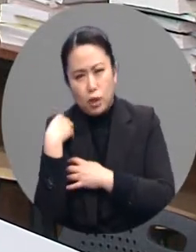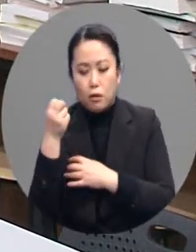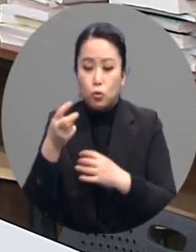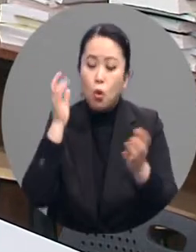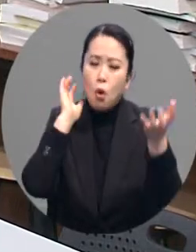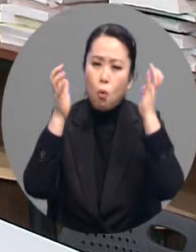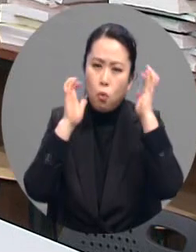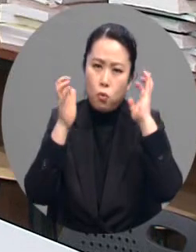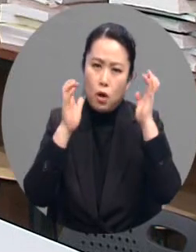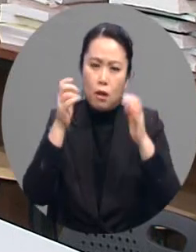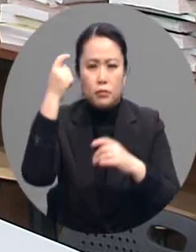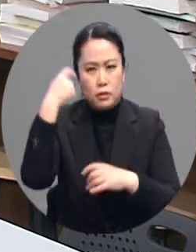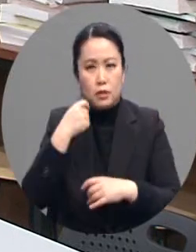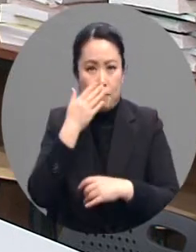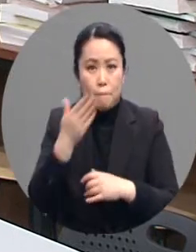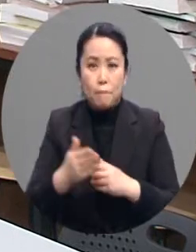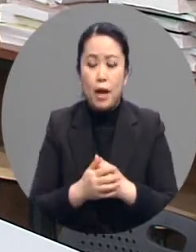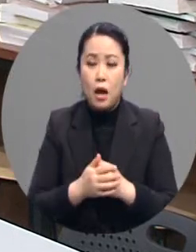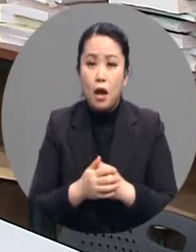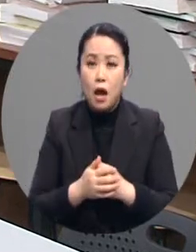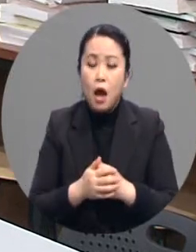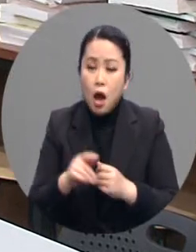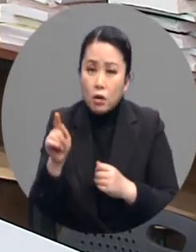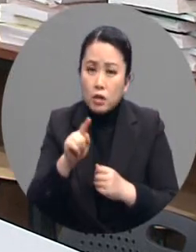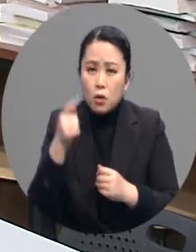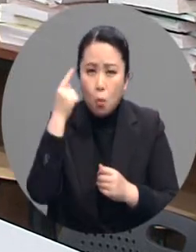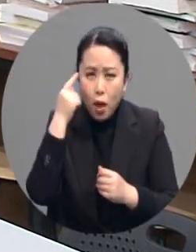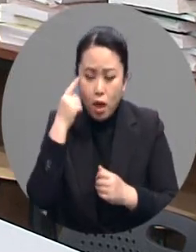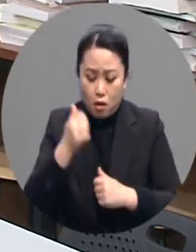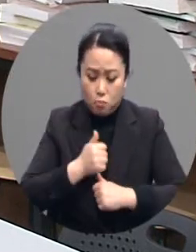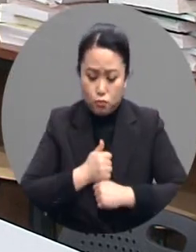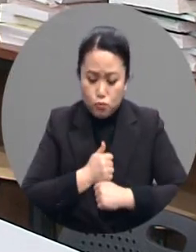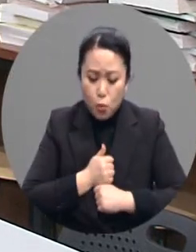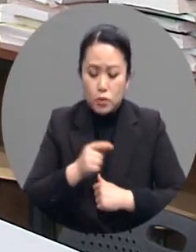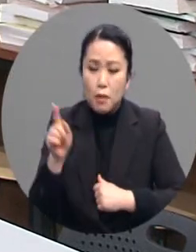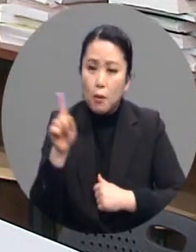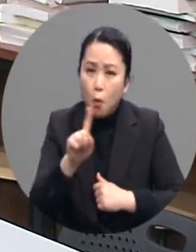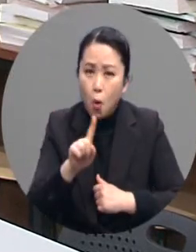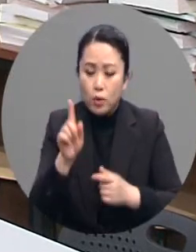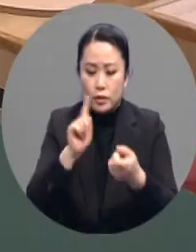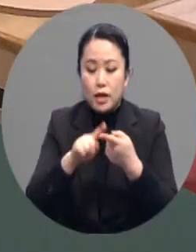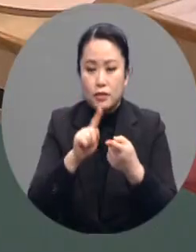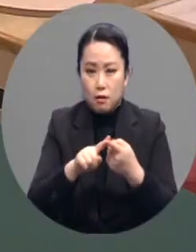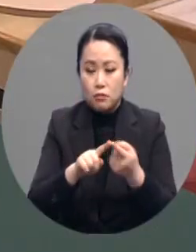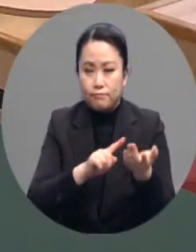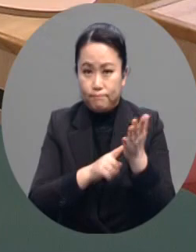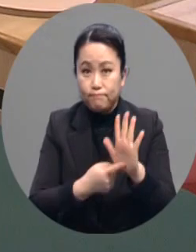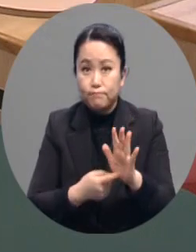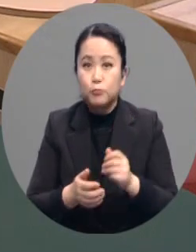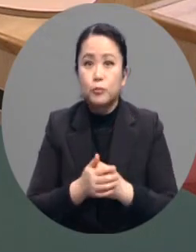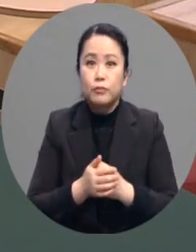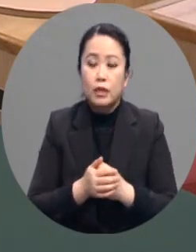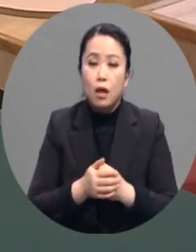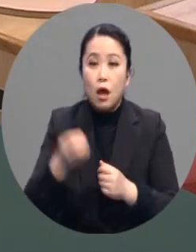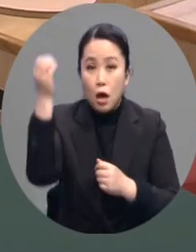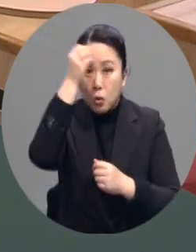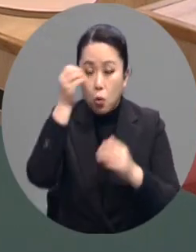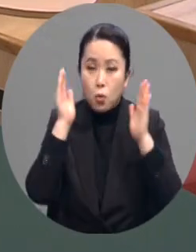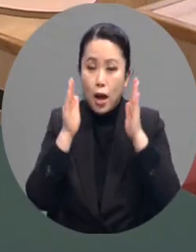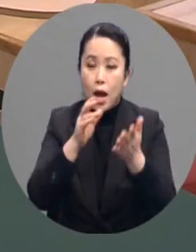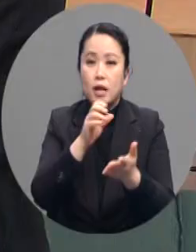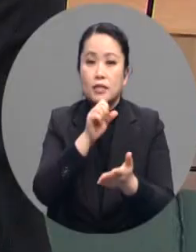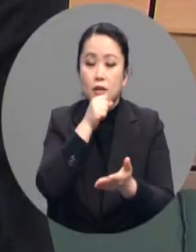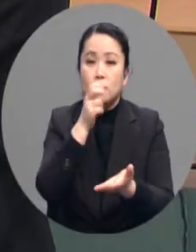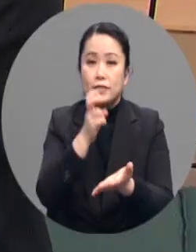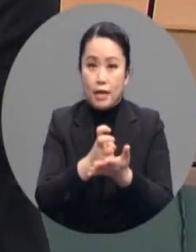혼란을 느낄 수도 있는데요. 어떤 점을 유의해야 할지 알아보겠습니다. 우선 고교 학점제를 미리